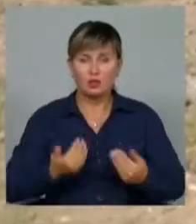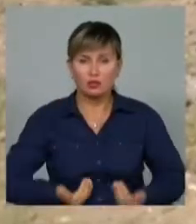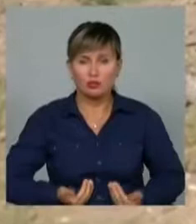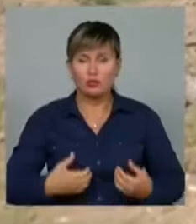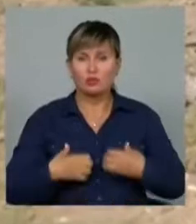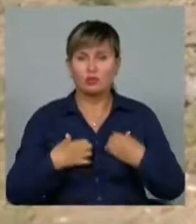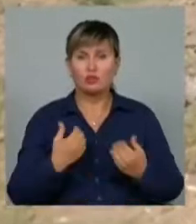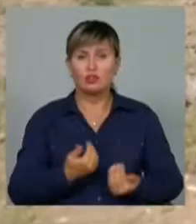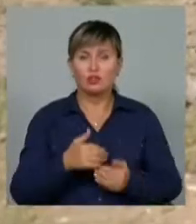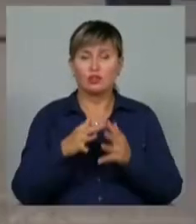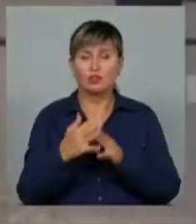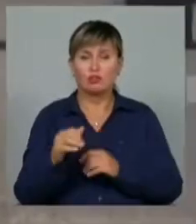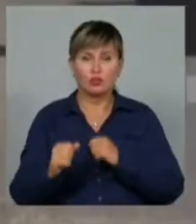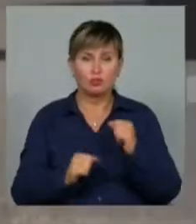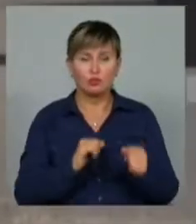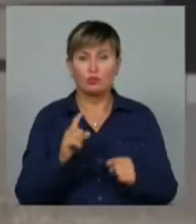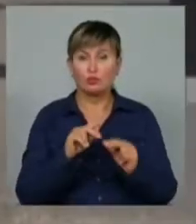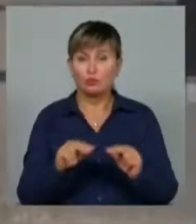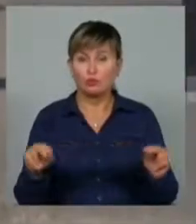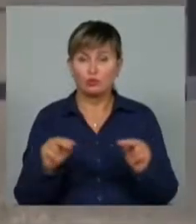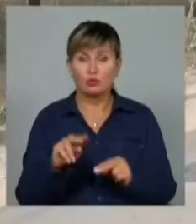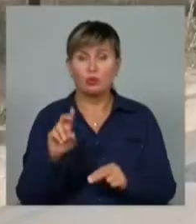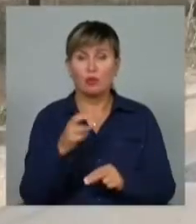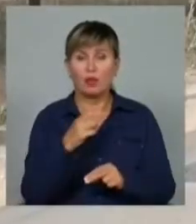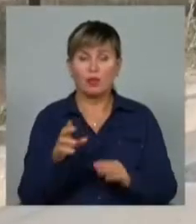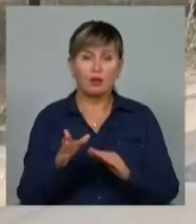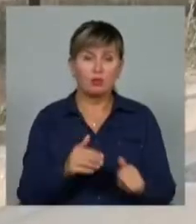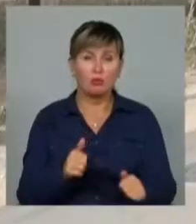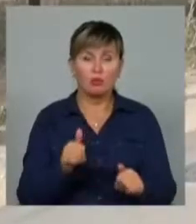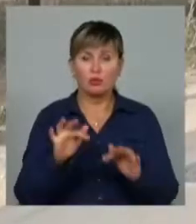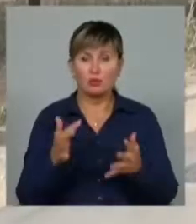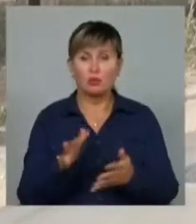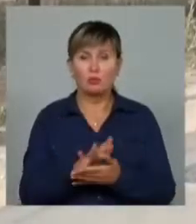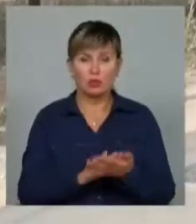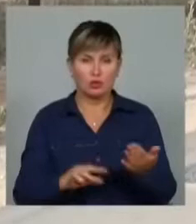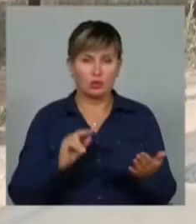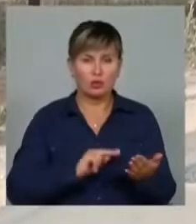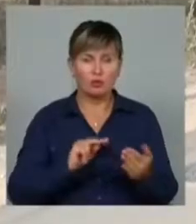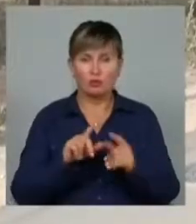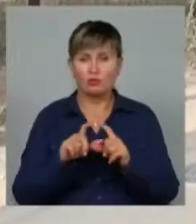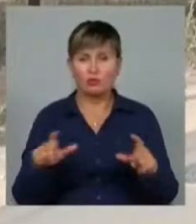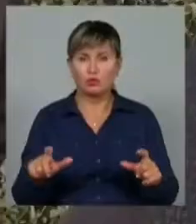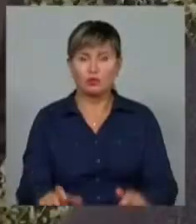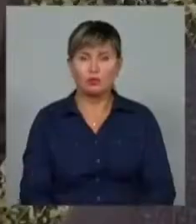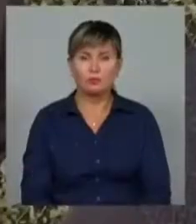страхе. Жители аула возмущены тем, что учительница биологии после произошедшего продолжает работать в школе.